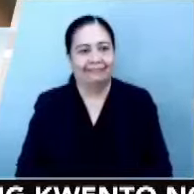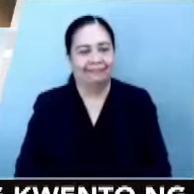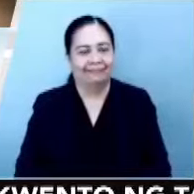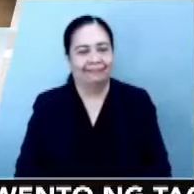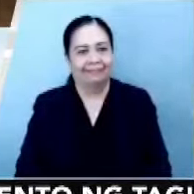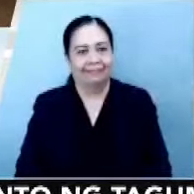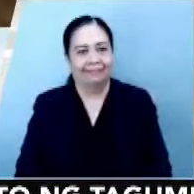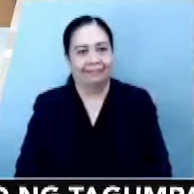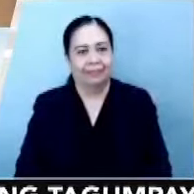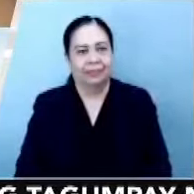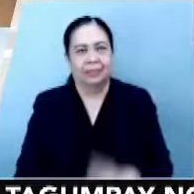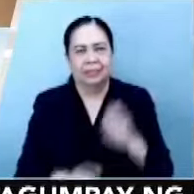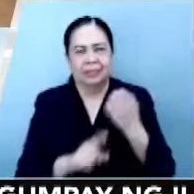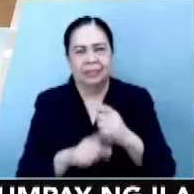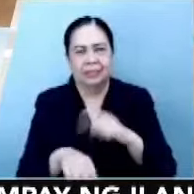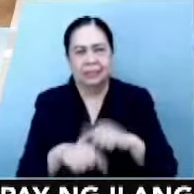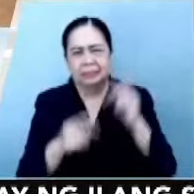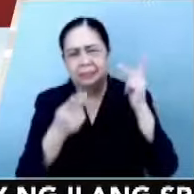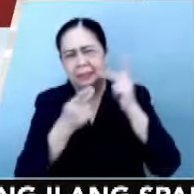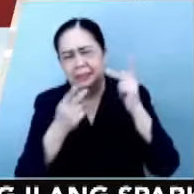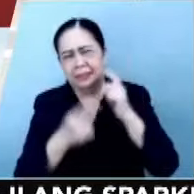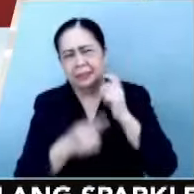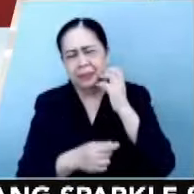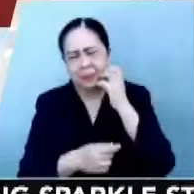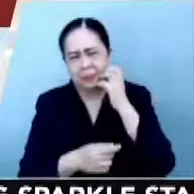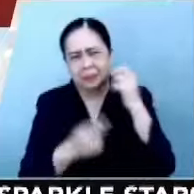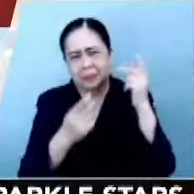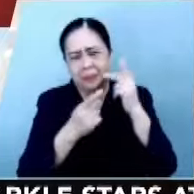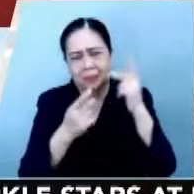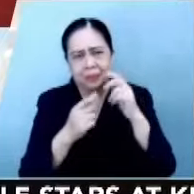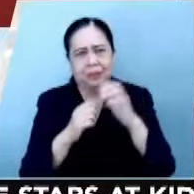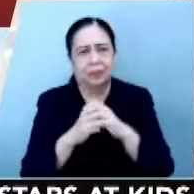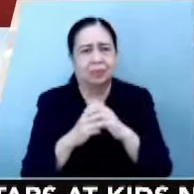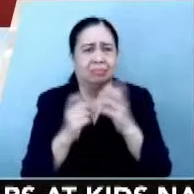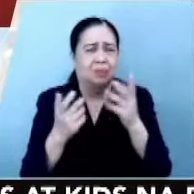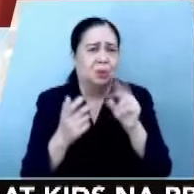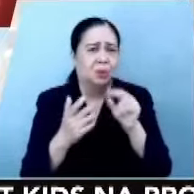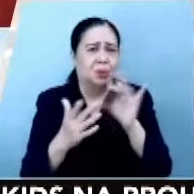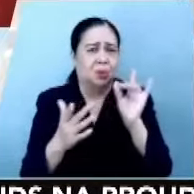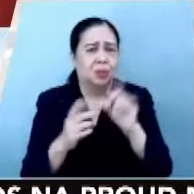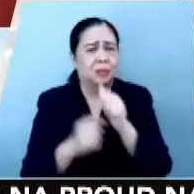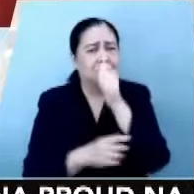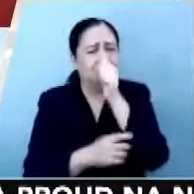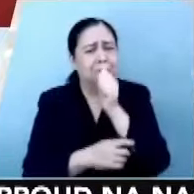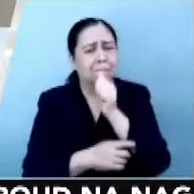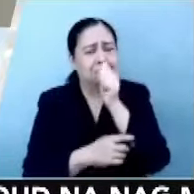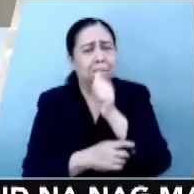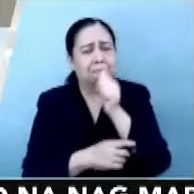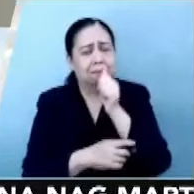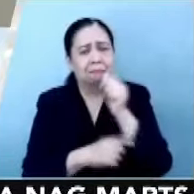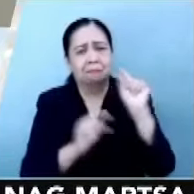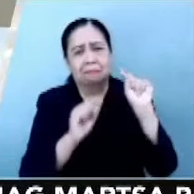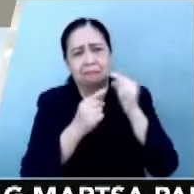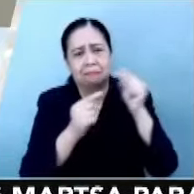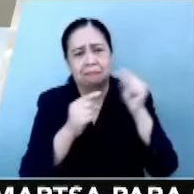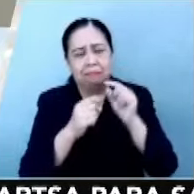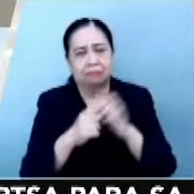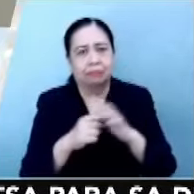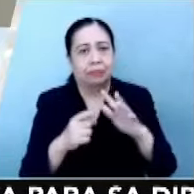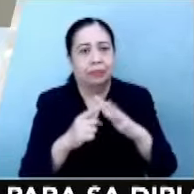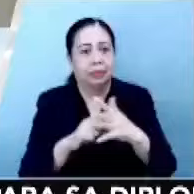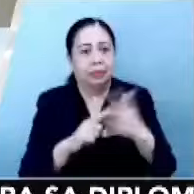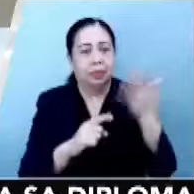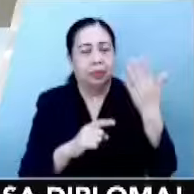Tuwing sumasakit ang ngipin ni Margie, wala siyang magawa kundi tiisin na lang ito. Simula kasi noong